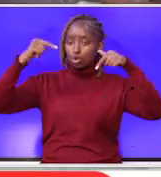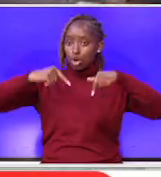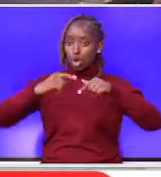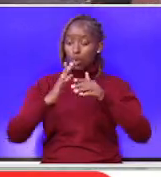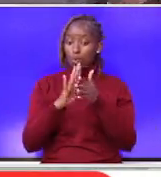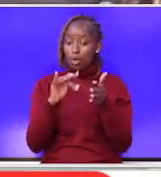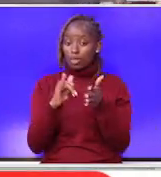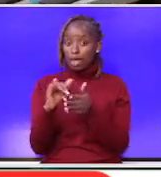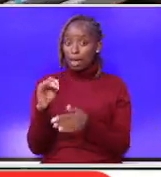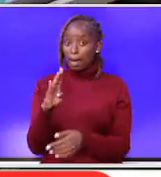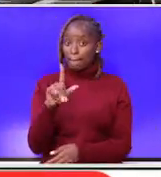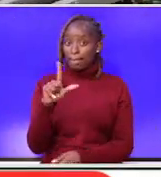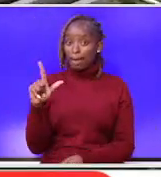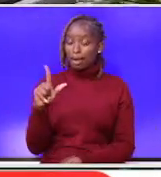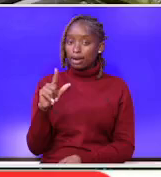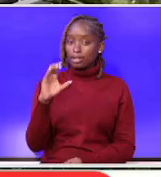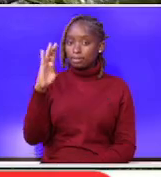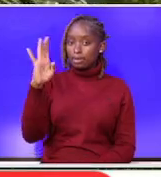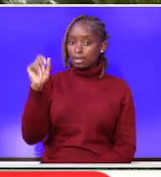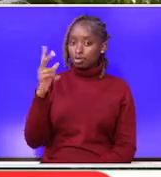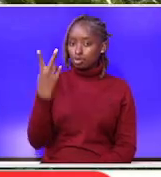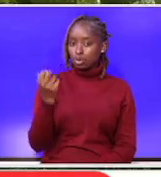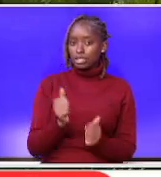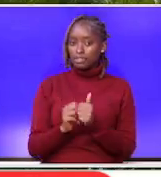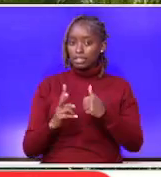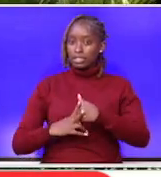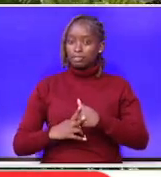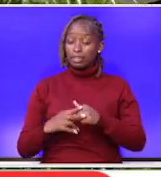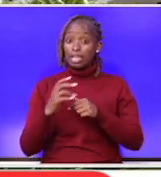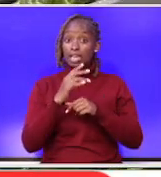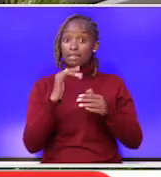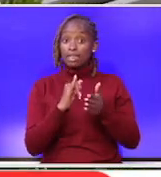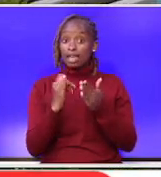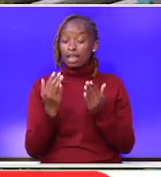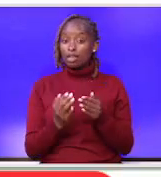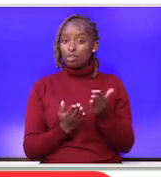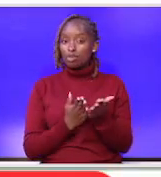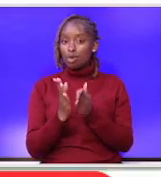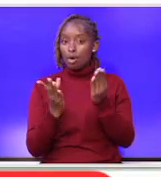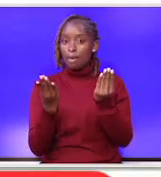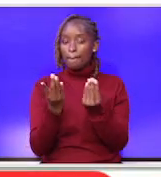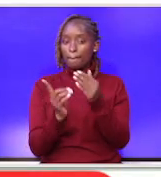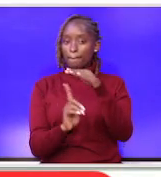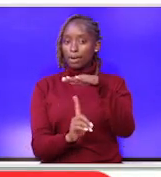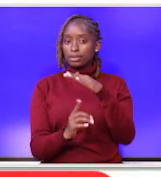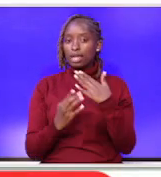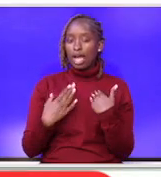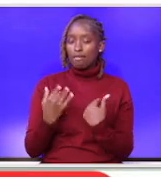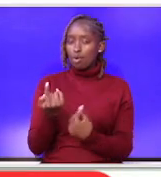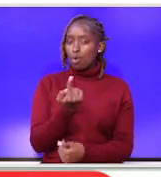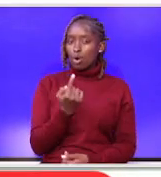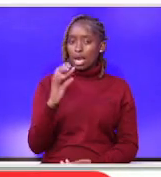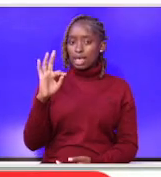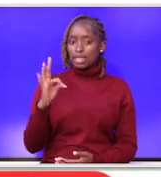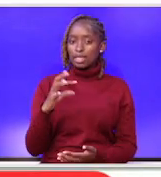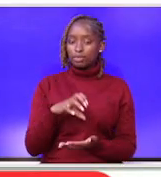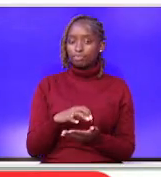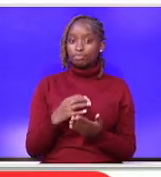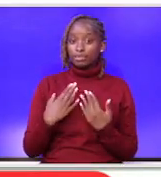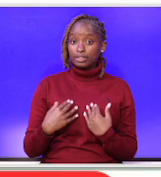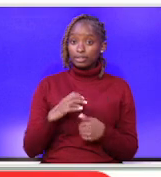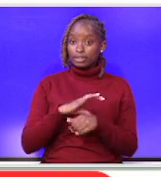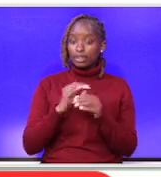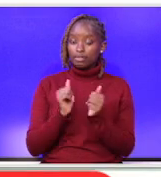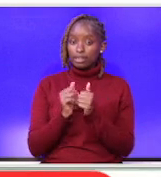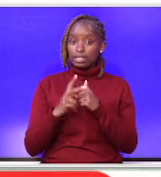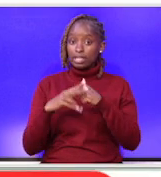CBA 2017. Hata hivyo, kulingana na wizara, suluhu ni tatu tu: kuwalipa madaktari wahitimu shilingi 70,000